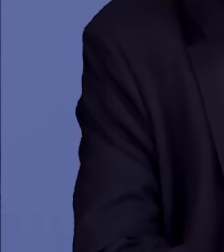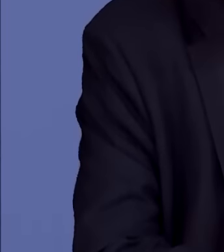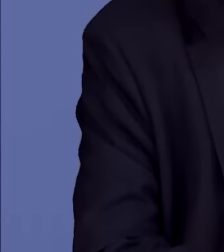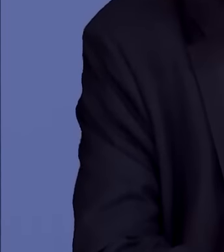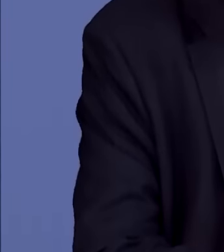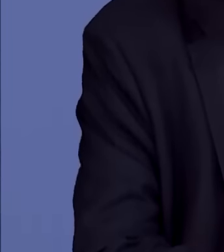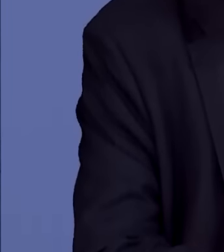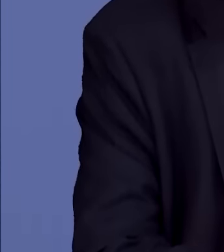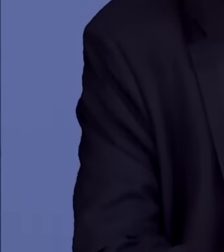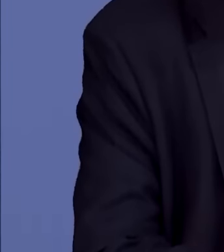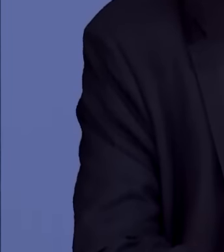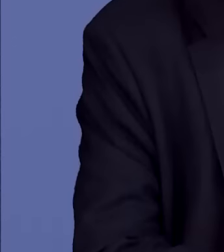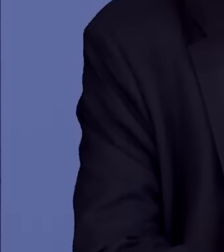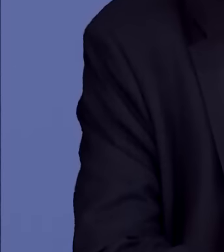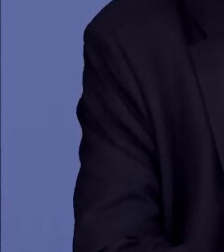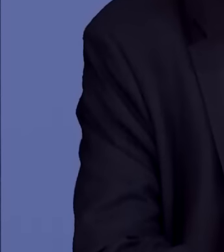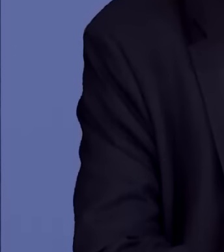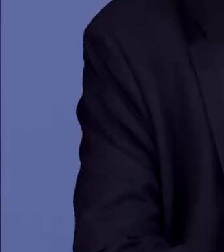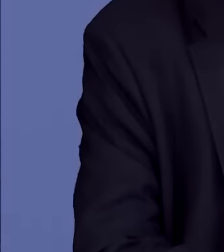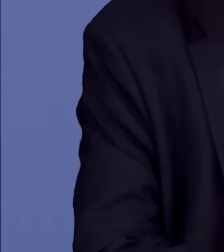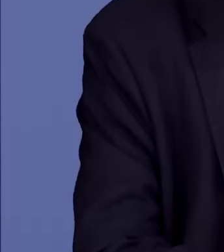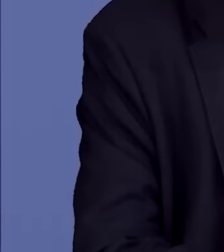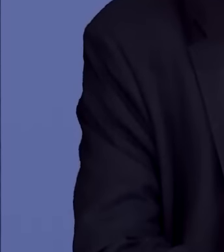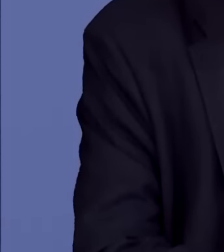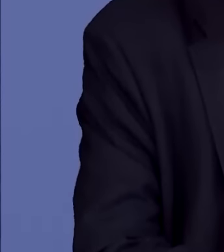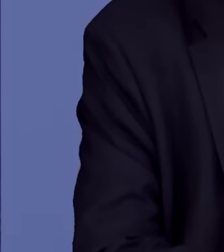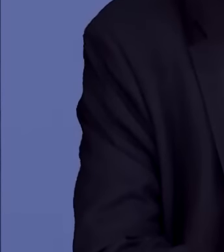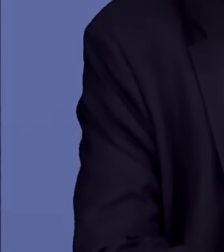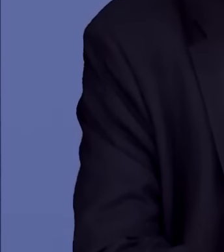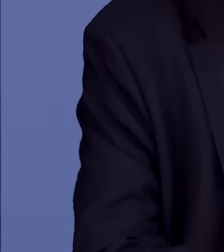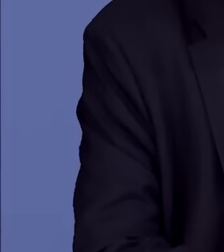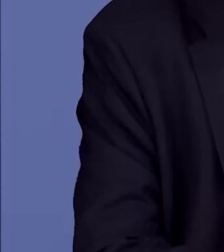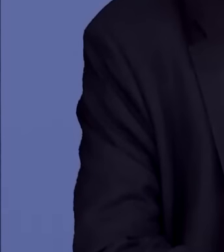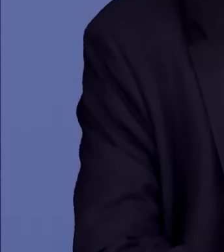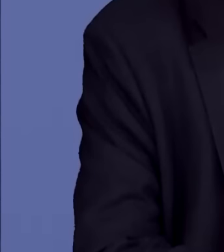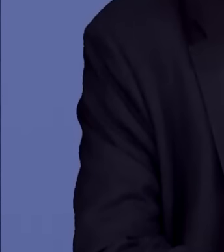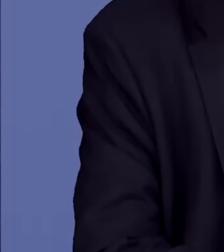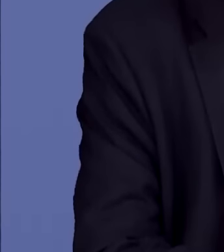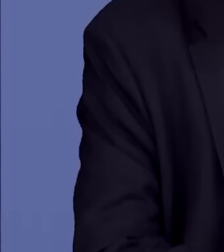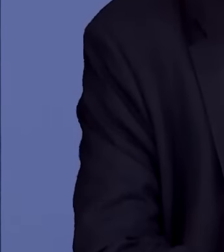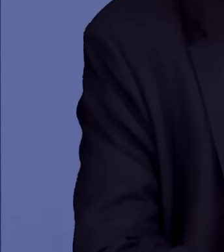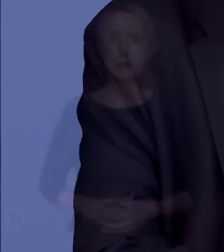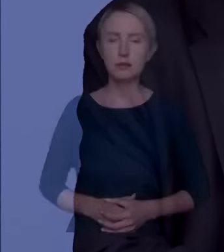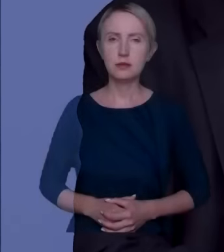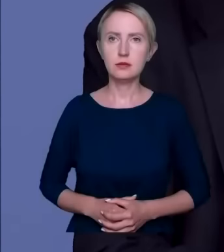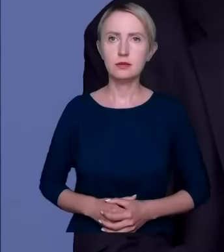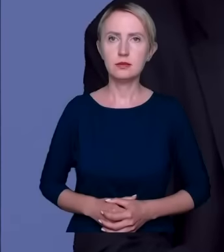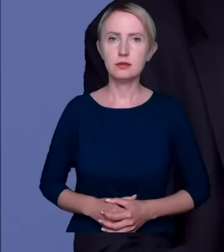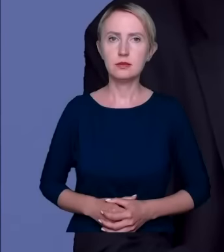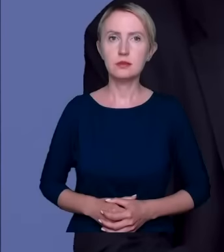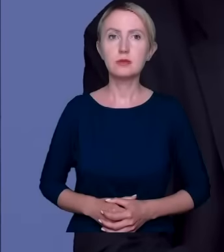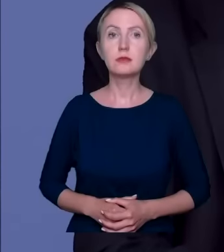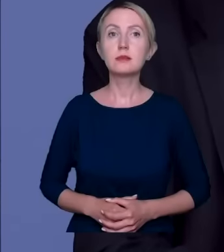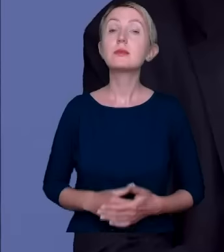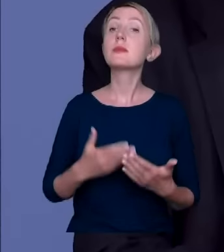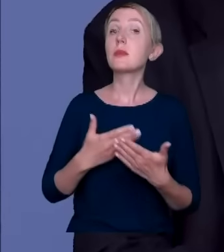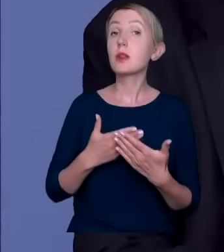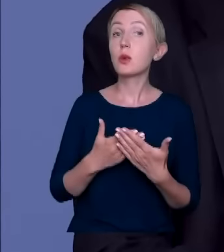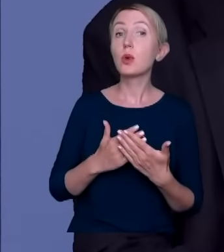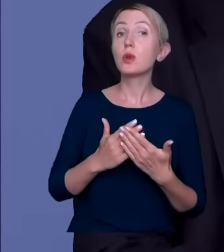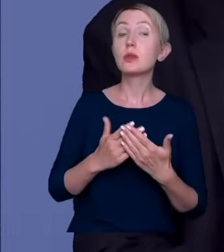tylko asystenta szefa NATO i powiedział że z Jackiem siewier rozmawiał i powiedział że nie ma nic przeciwko temu Więc co